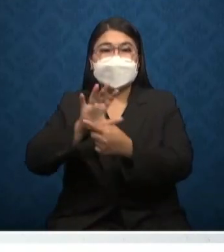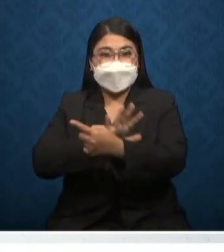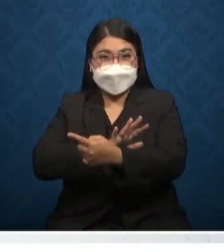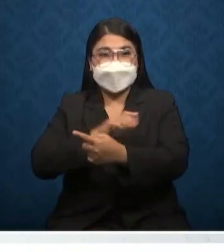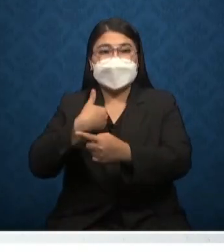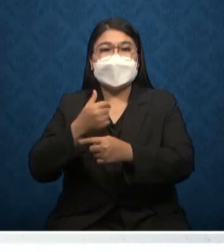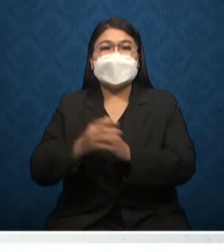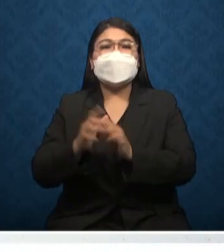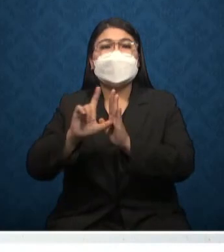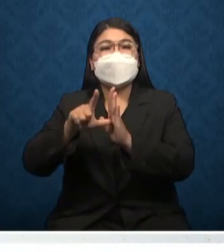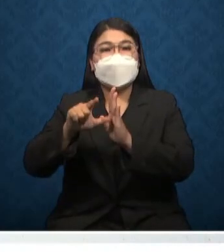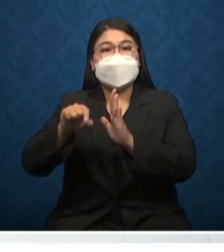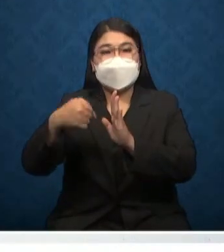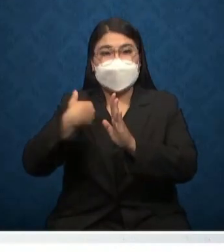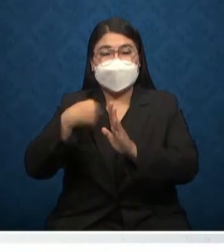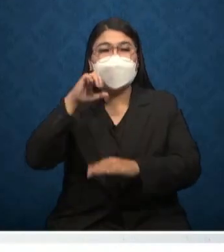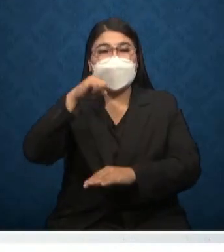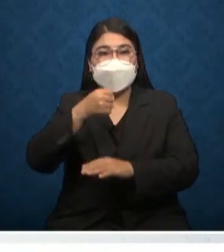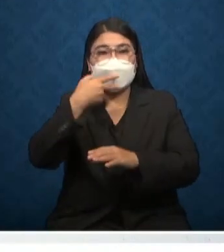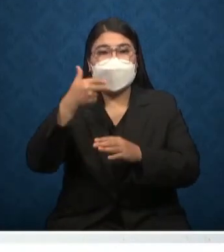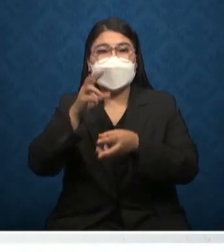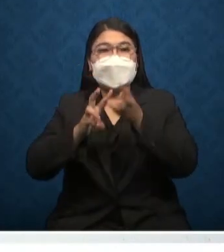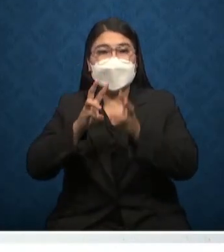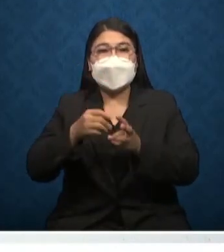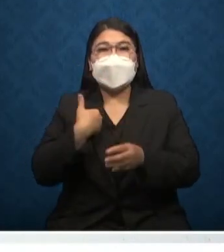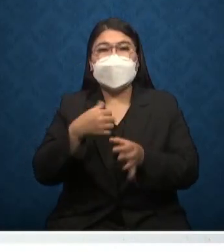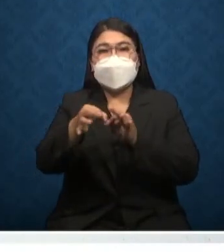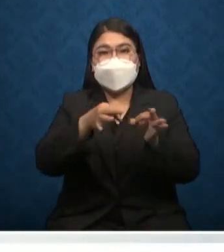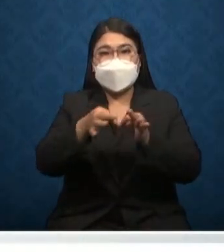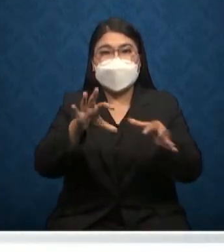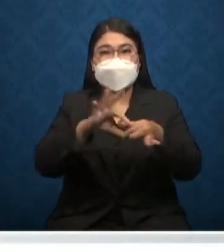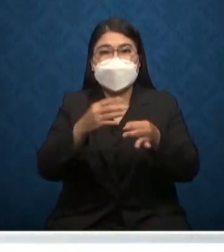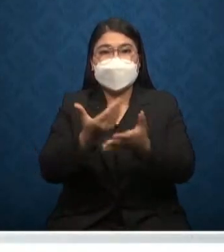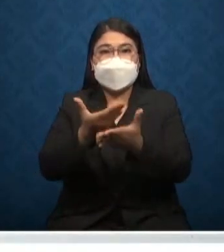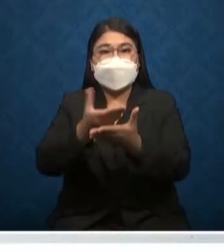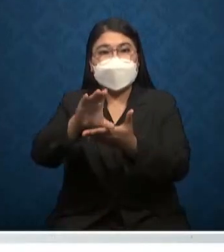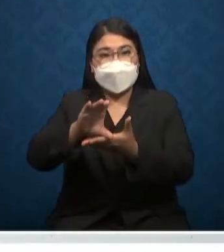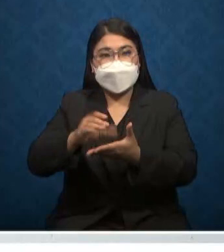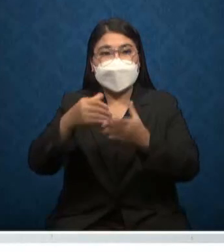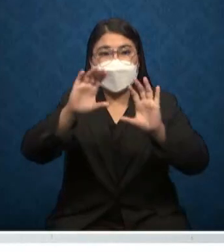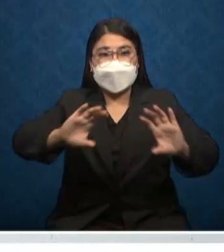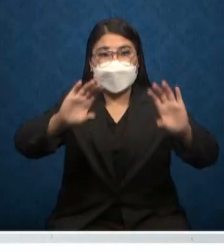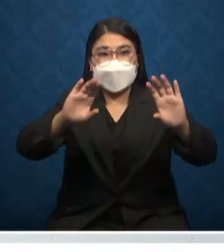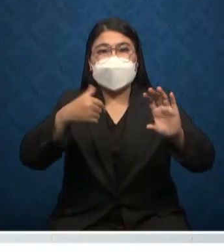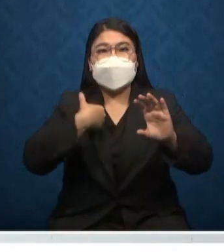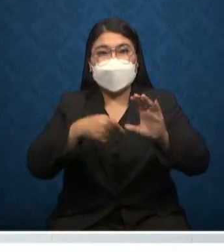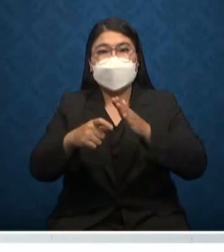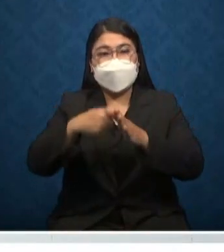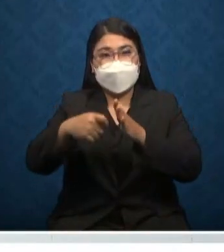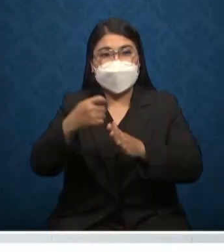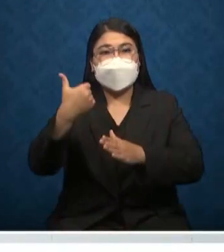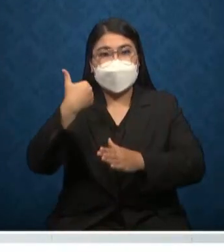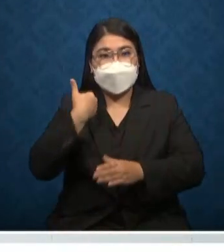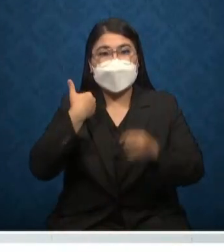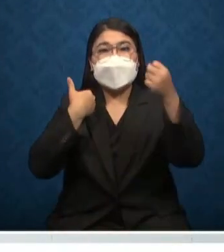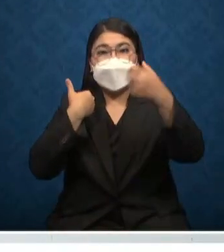ประเด็นในเรื่องของเงินอุดหนุนของรัฐบาลนะครับซึ่งเรื่องนี้เนี่ยถามขออนุญาตชี้แจงเหตุผลเป็น3ประการแล้วกันนะ